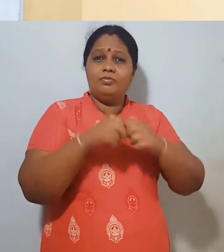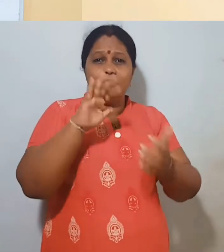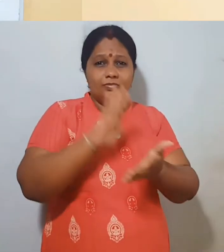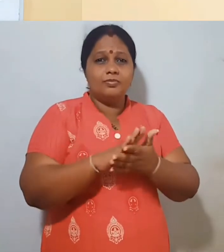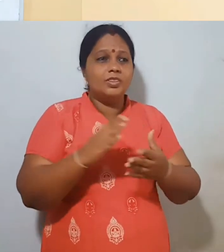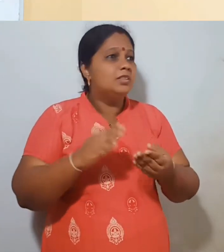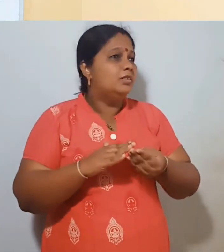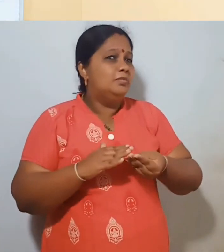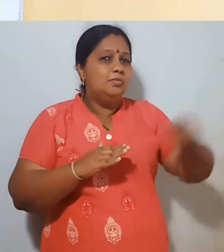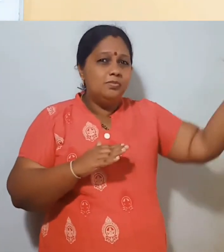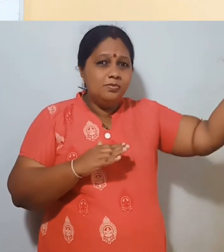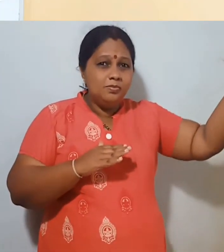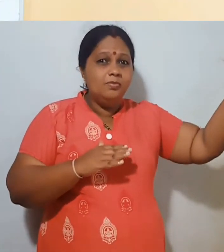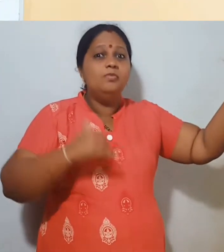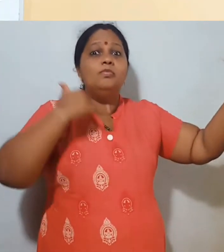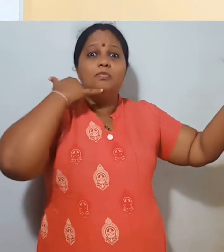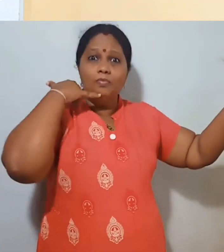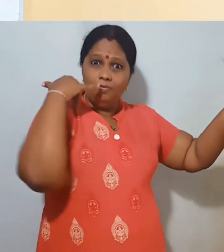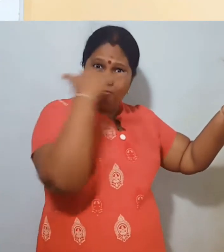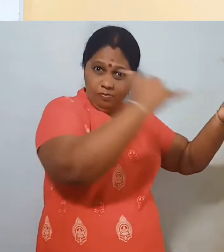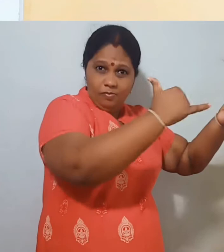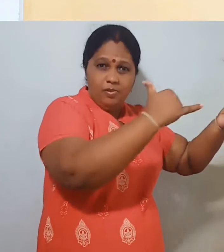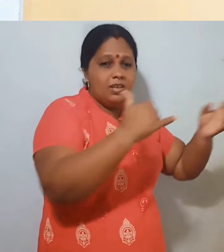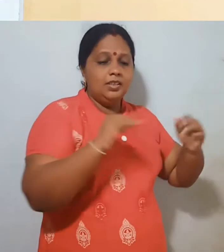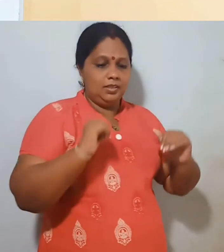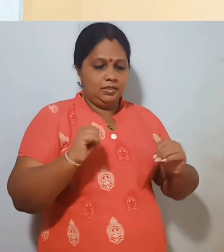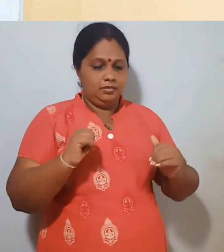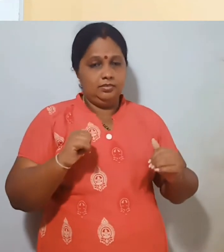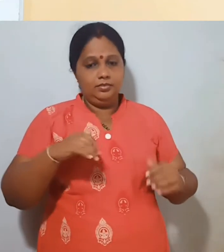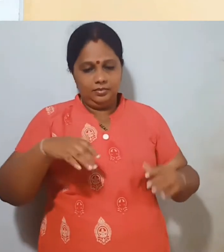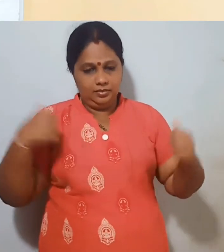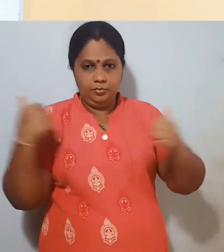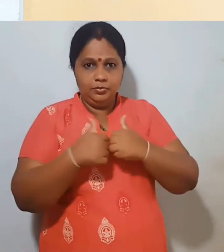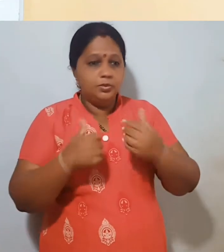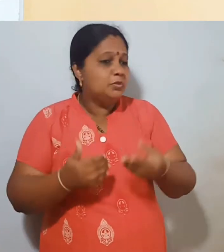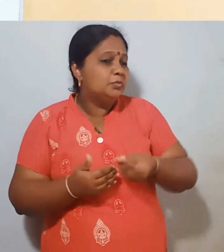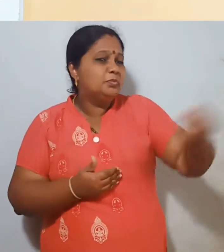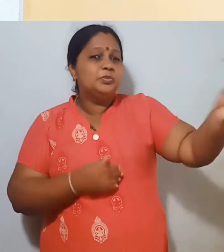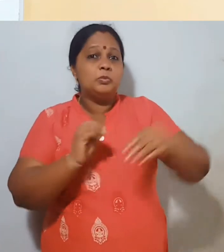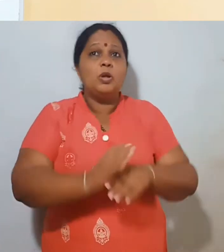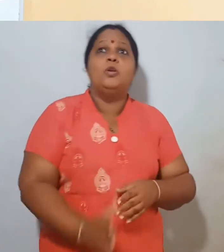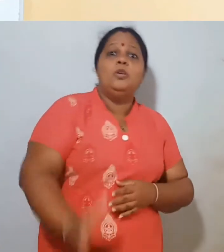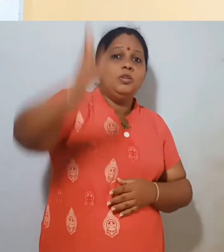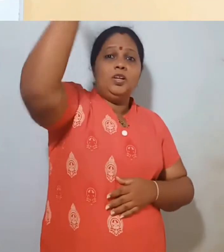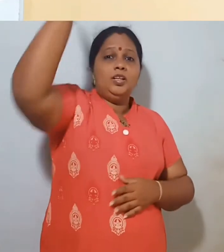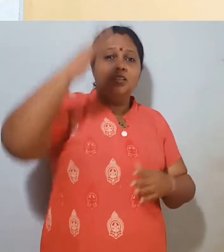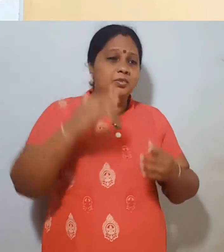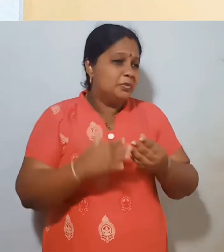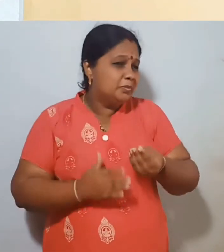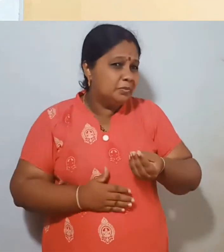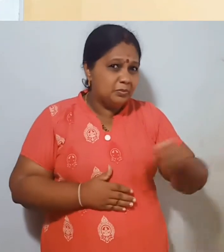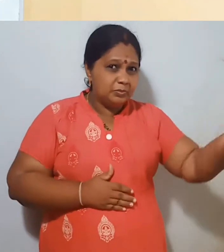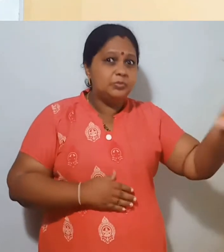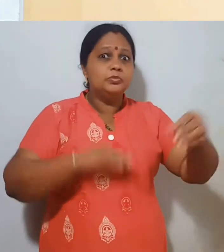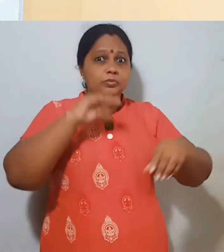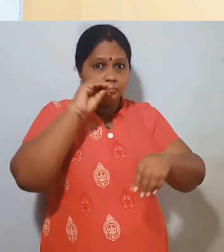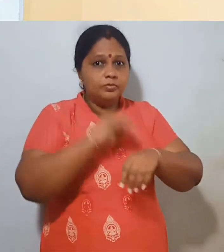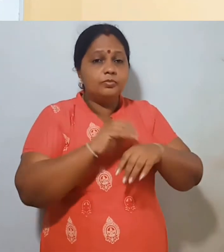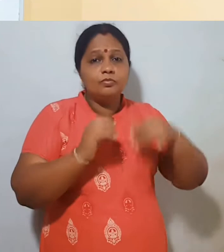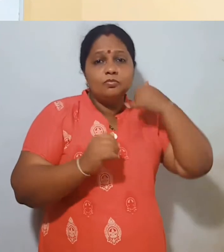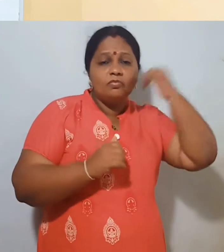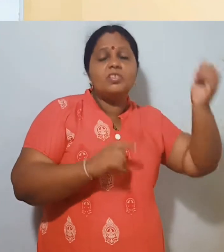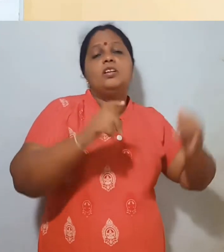நம்பருக்கு கட்டாய மெசேஜ் கிடைக்கிறது நிறைய நன்மையான ஒரு விடயமாக இருக்கு. ஏன்னு சொன்னால் இப்போ ஒரு ஹாஸ்பிட்டல்ல ஒரு